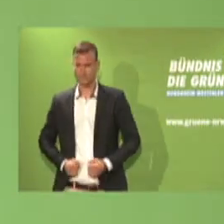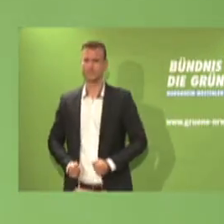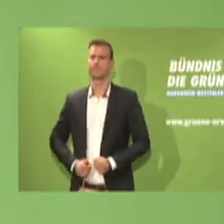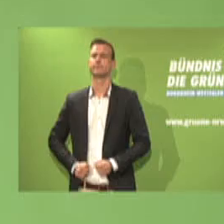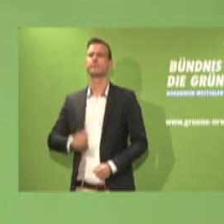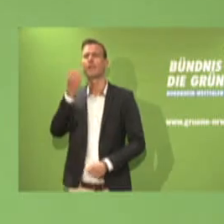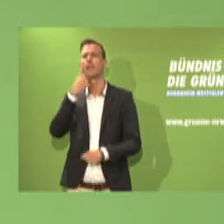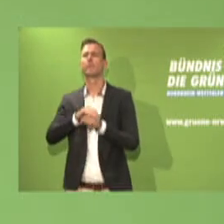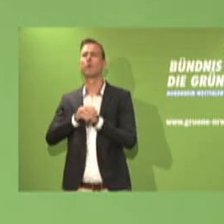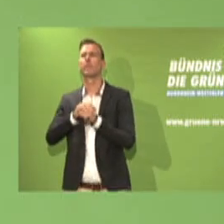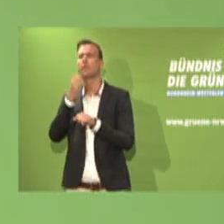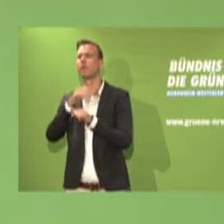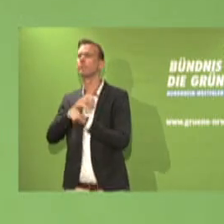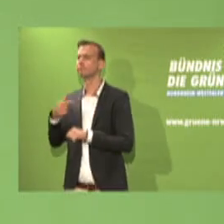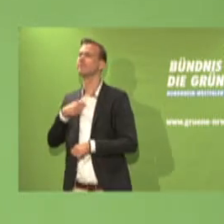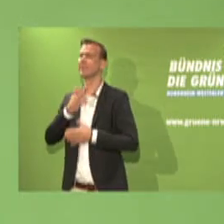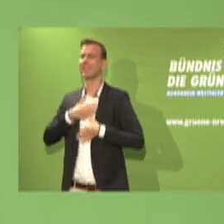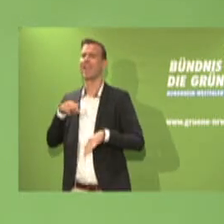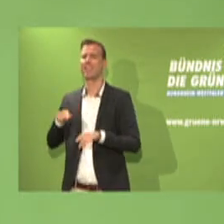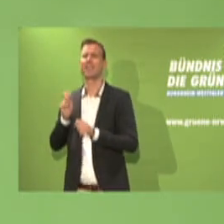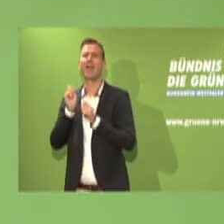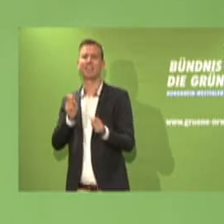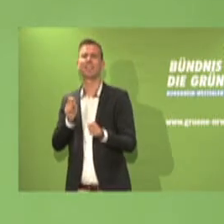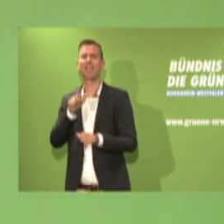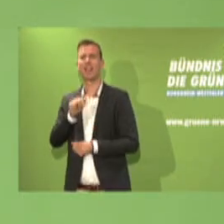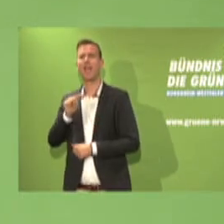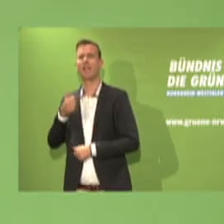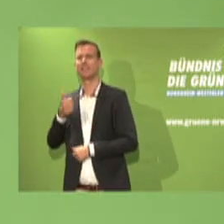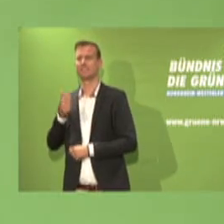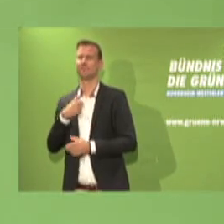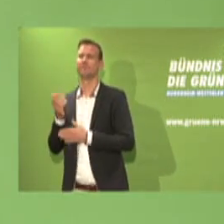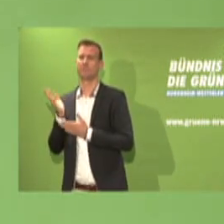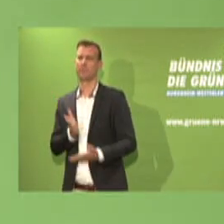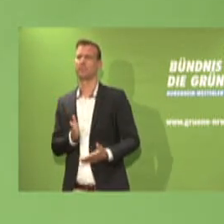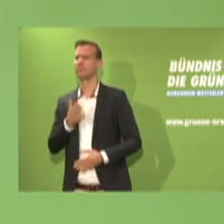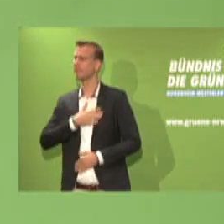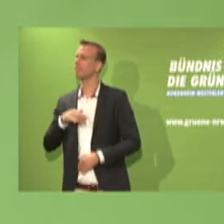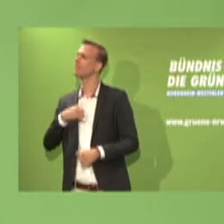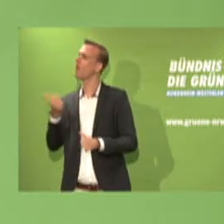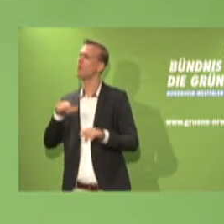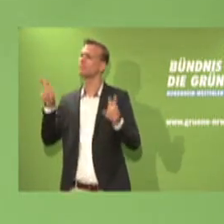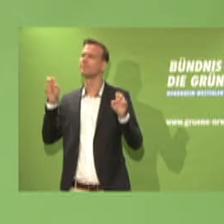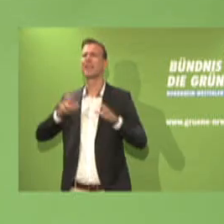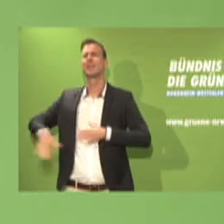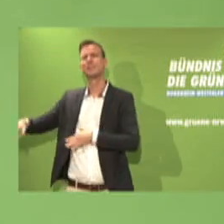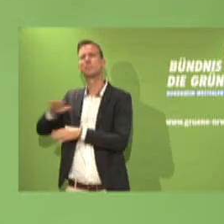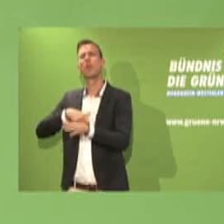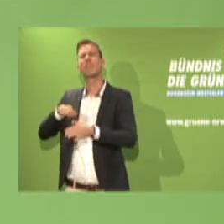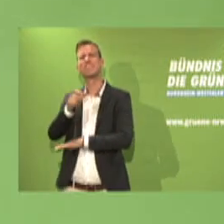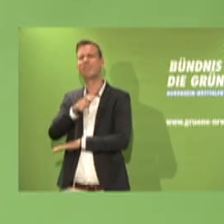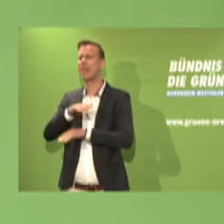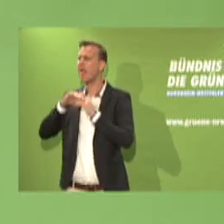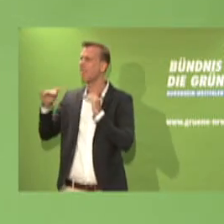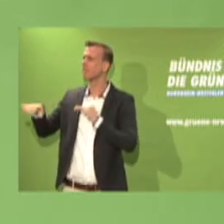Ja, liebe Freundinnen und Freunde, das mache ich gerne. Ich stelle euch den Antrag LR1 vor mit dem wunderschönen Titel Ländliche Räume in